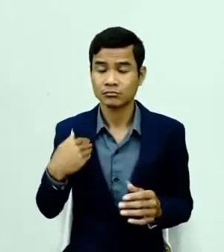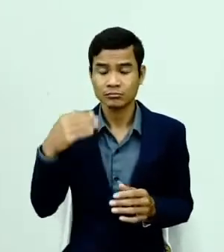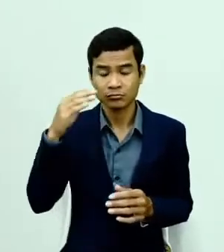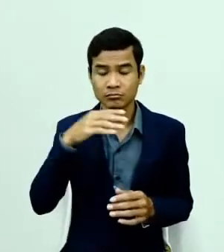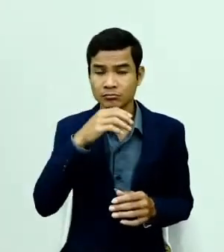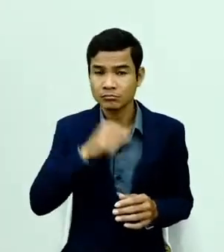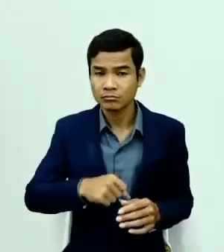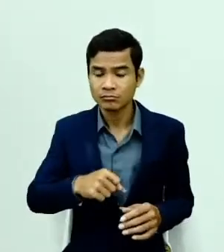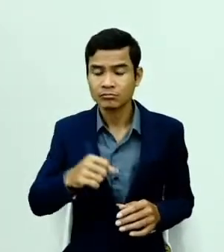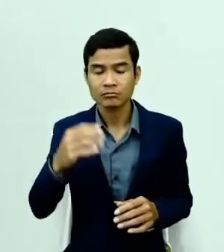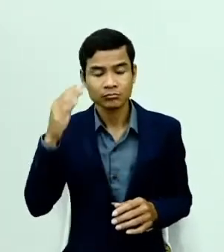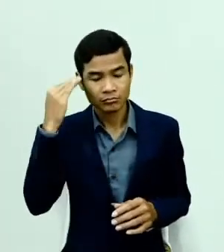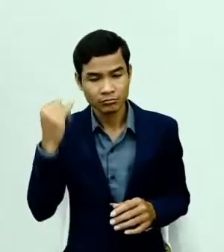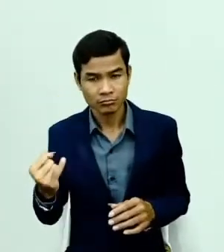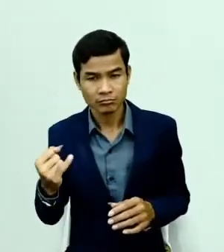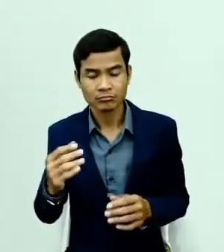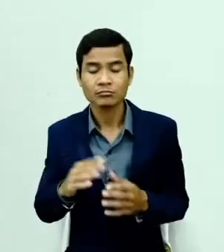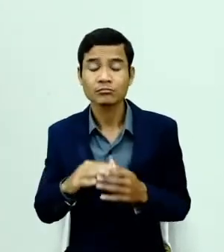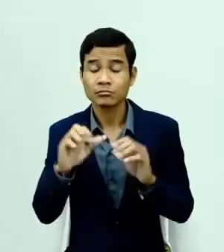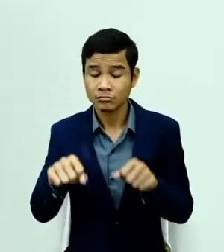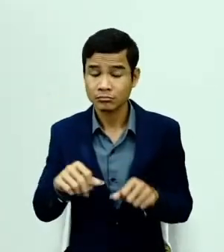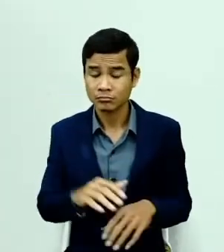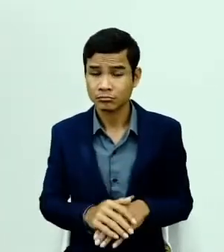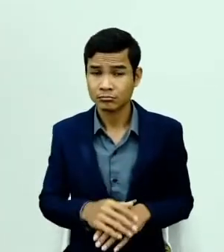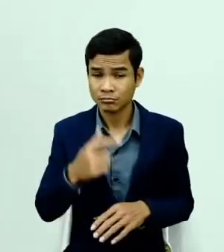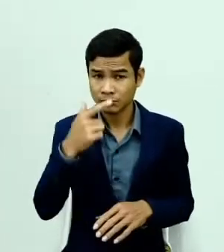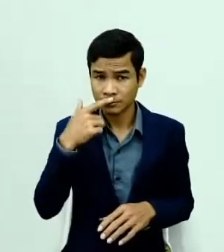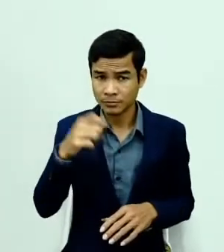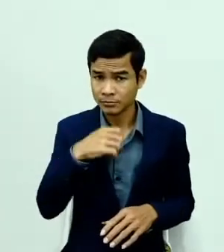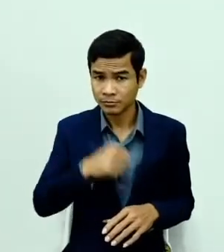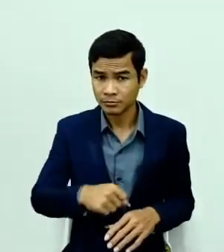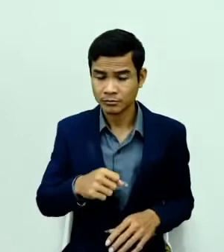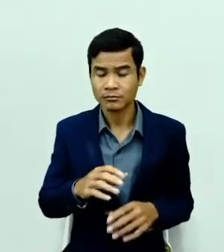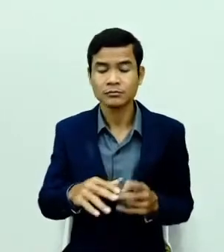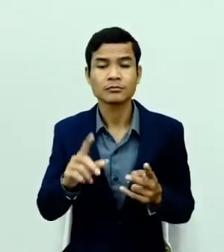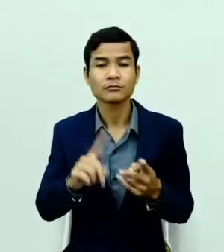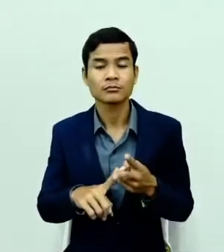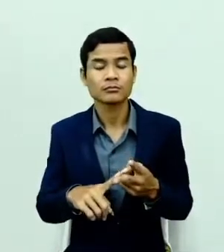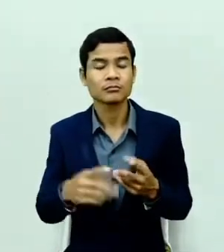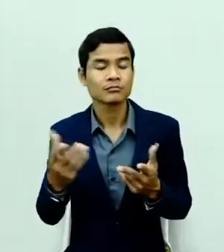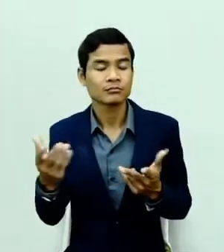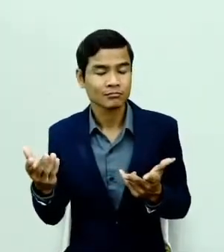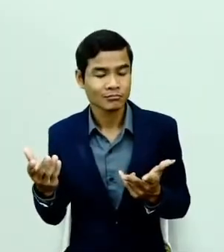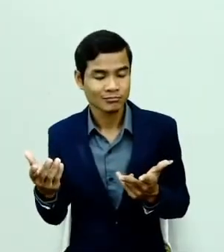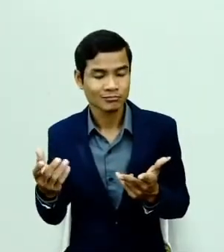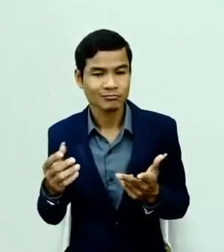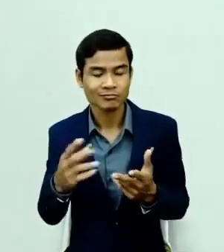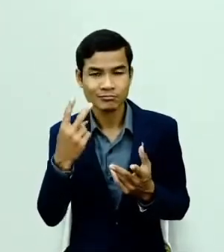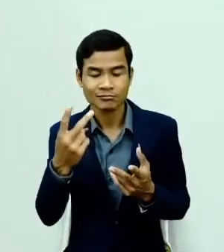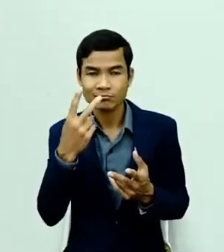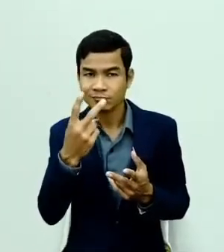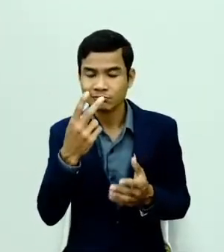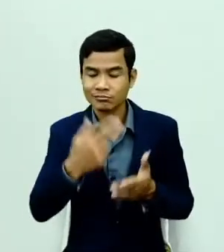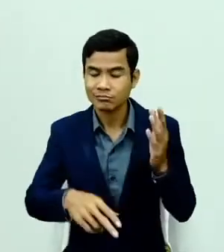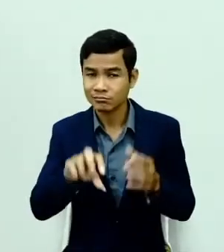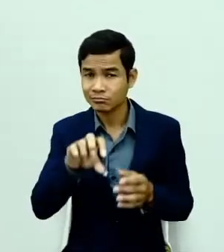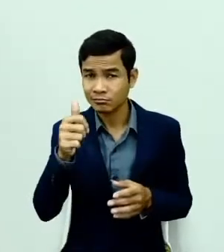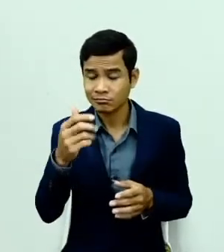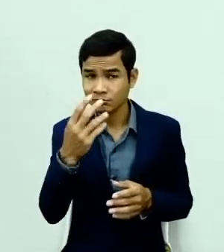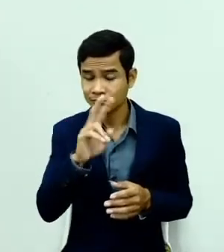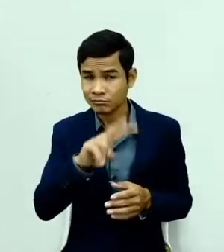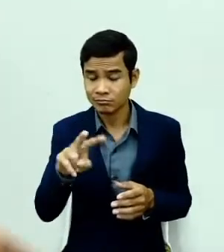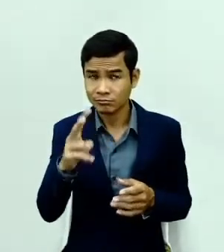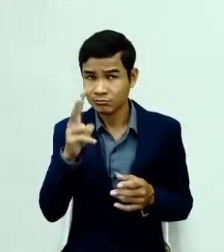អ្វីកូនចាហៅថាតាកូនឃើញអីទៀតក្រៅពីហ្នឹងកូនមើលអស់មើល